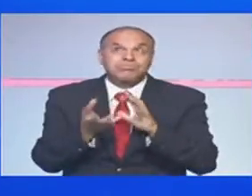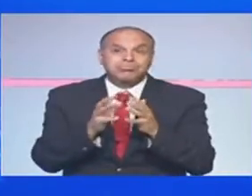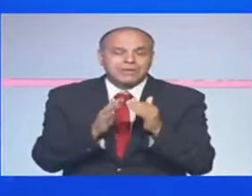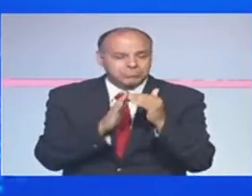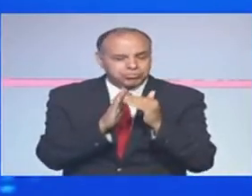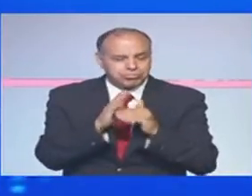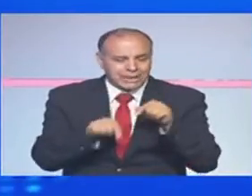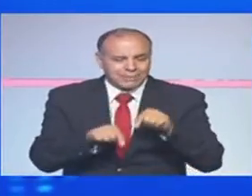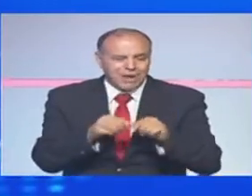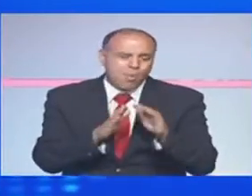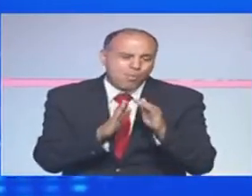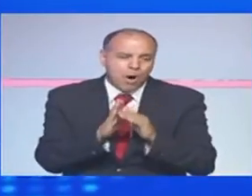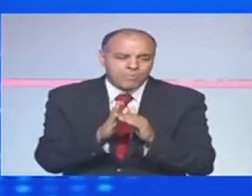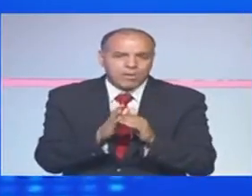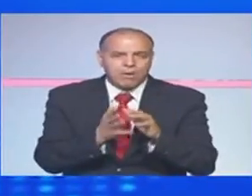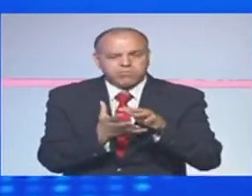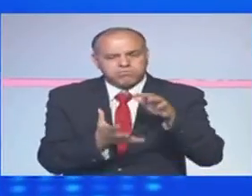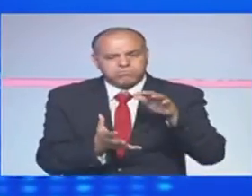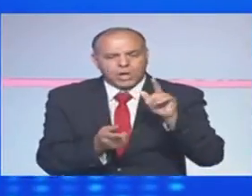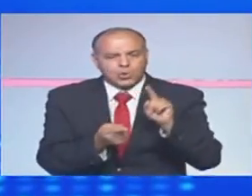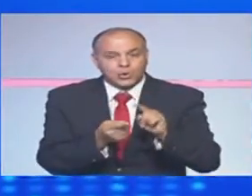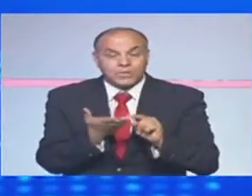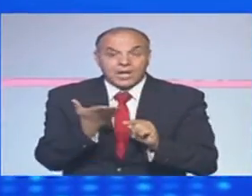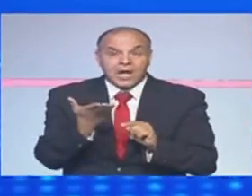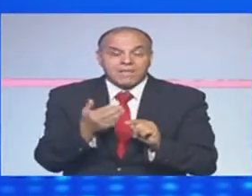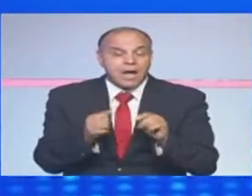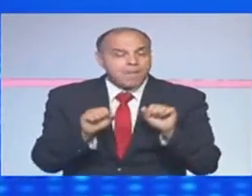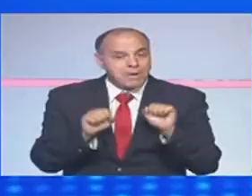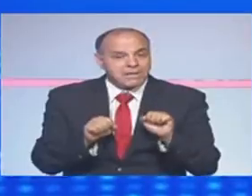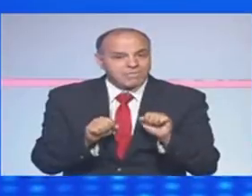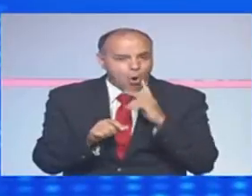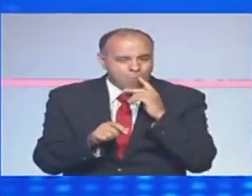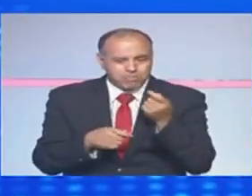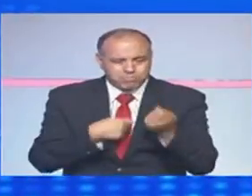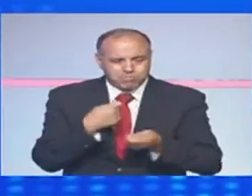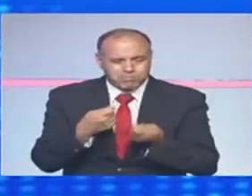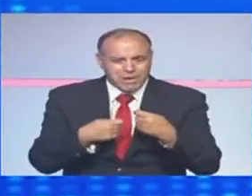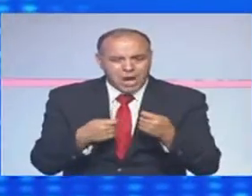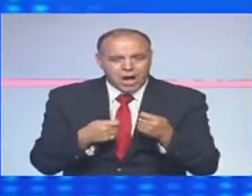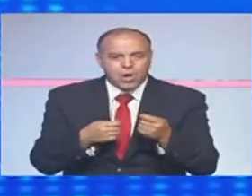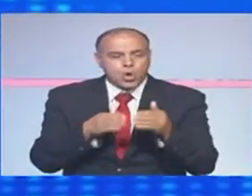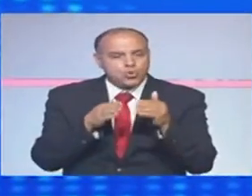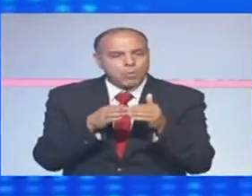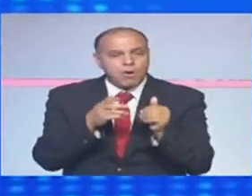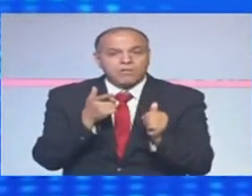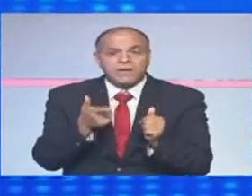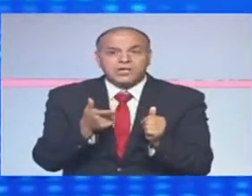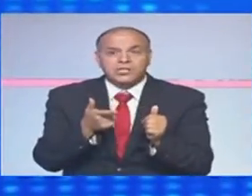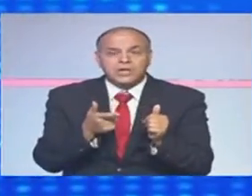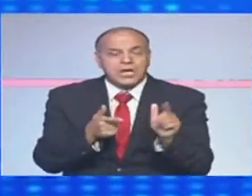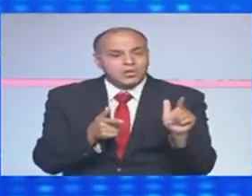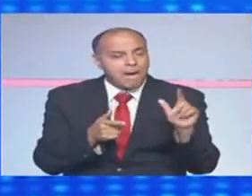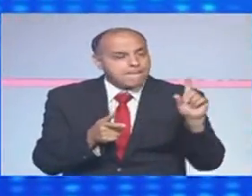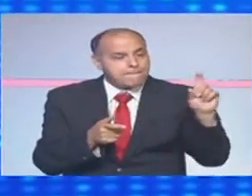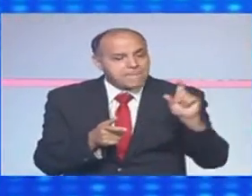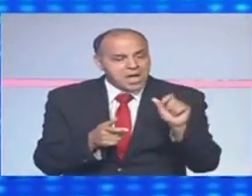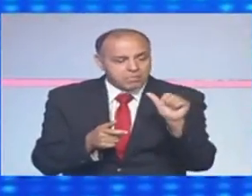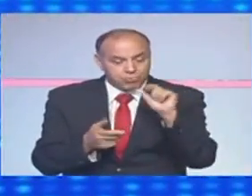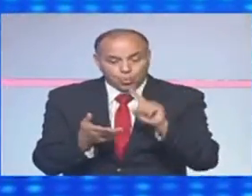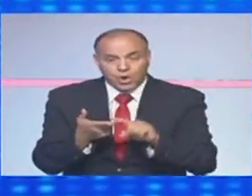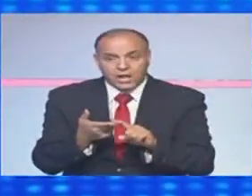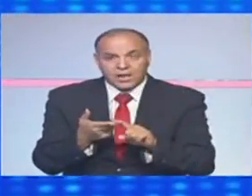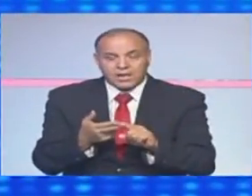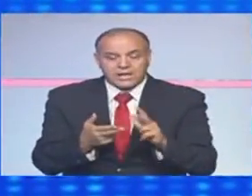تراجع الانتاج كما وكيفا ما دفع المستثمرين في هذا القطاع الى المطالبه ب توفير المياه الص قويه